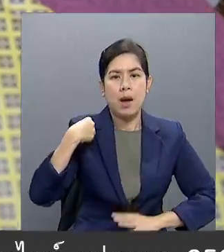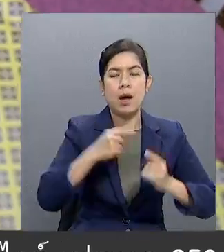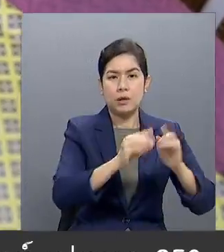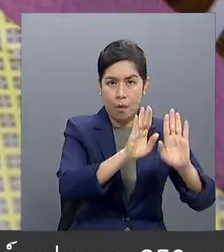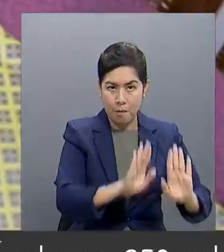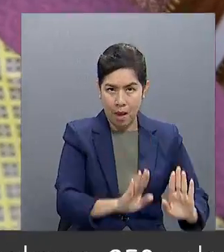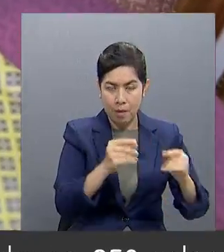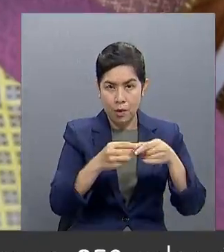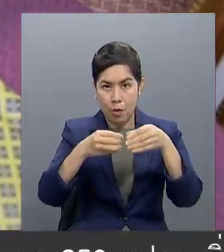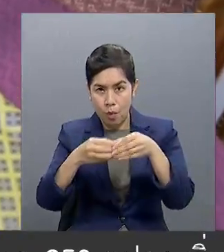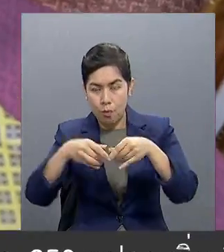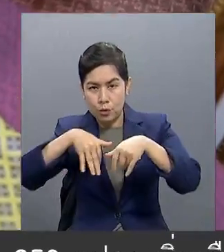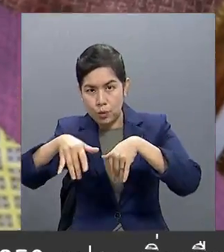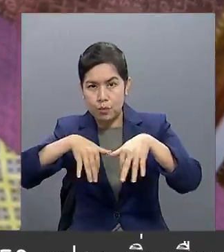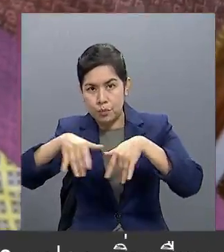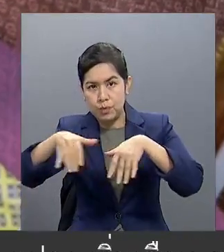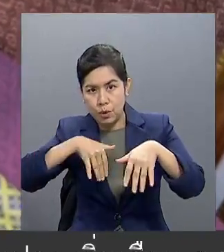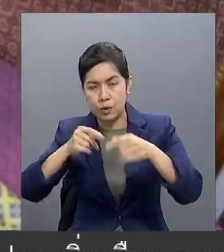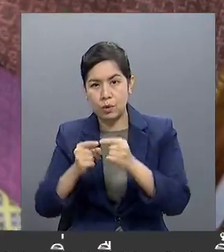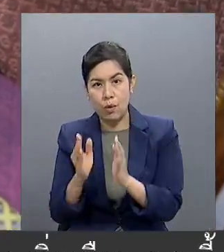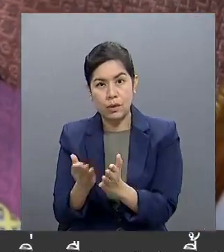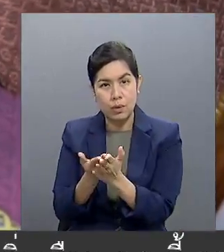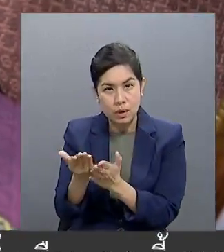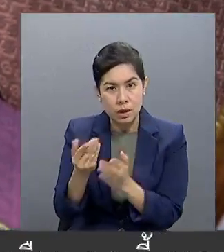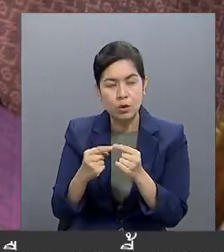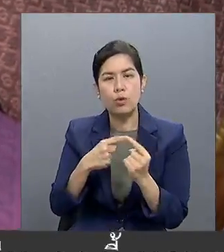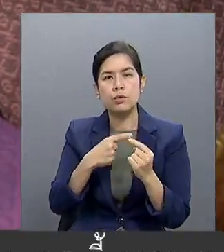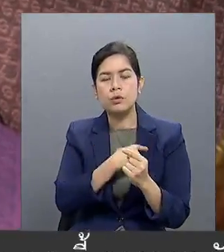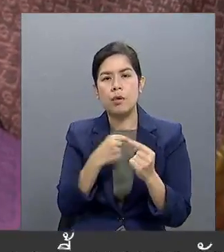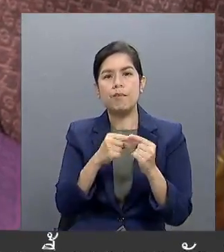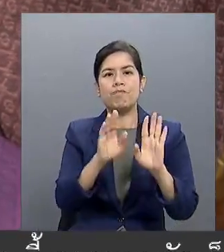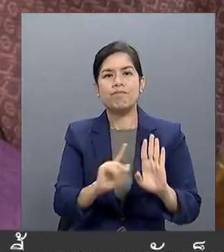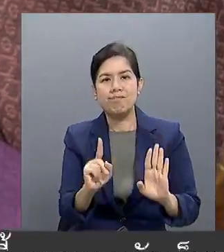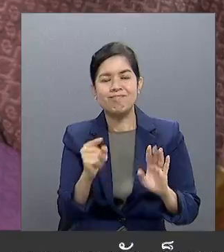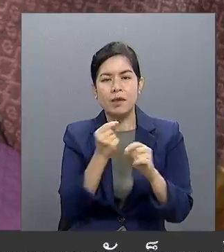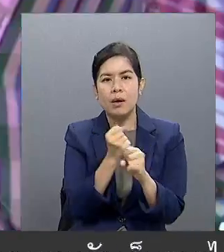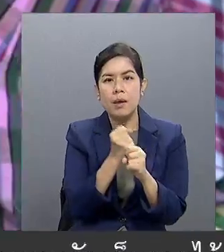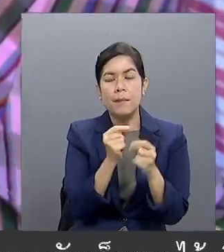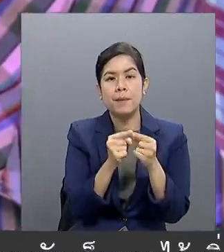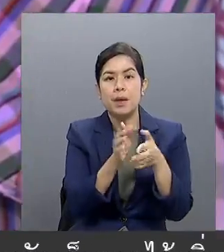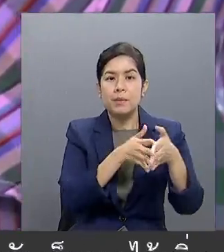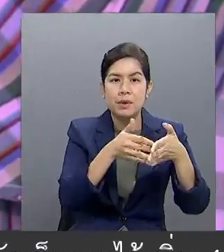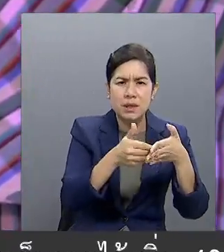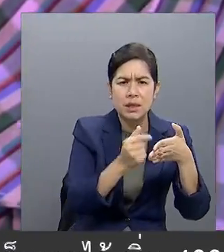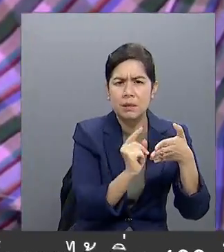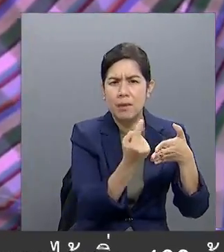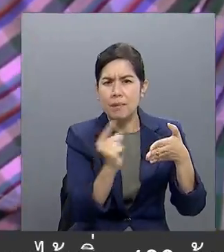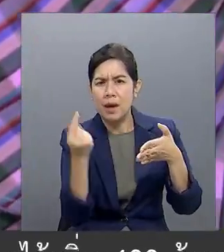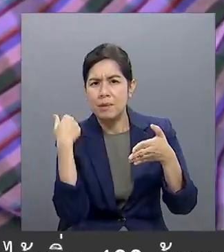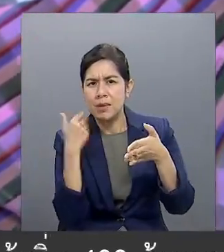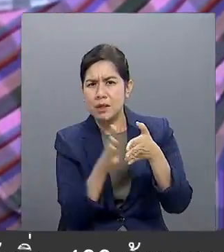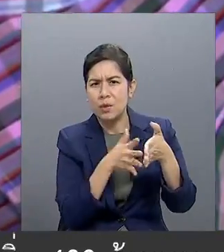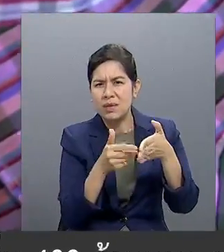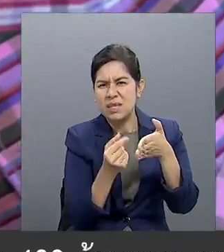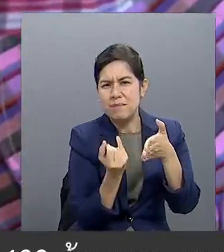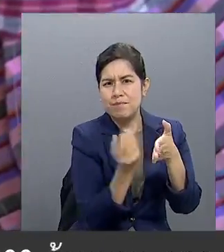ชนและผู้ซื้อนะคะอย่างเช่นมีการทำสีใหม่ๆทำให้สีติดคงทนมีการ